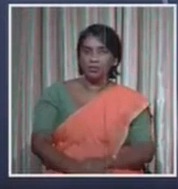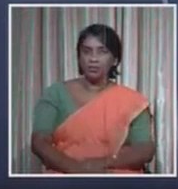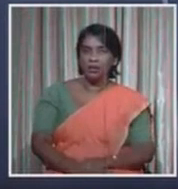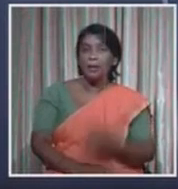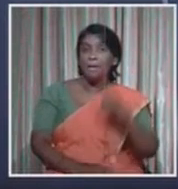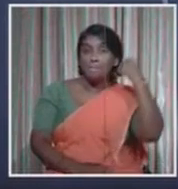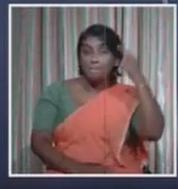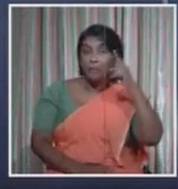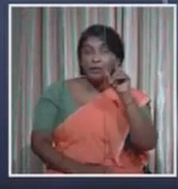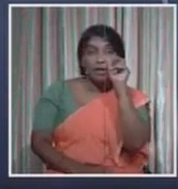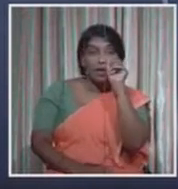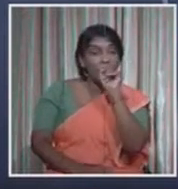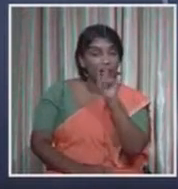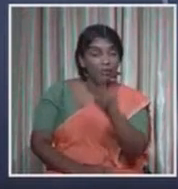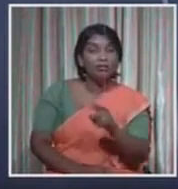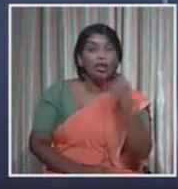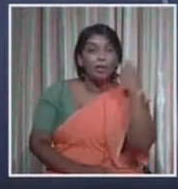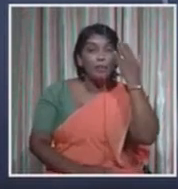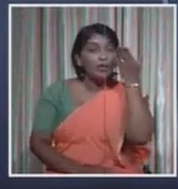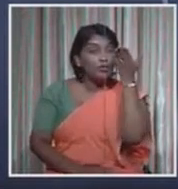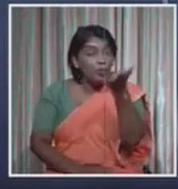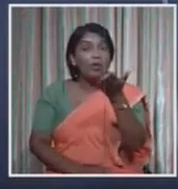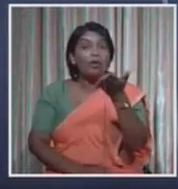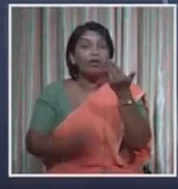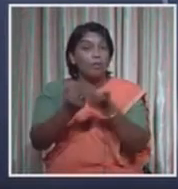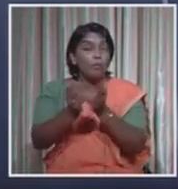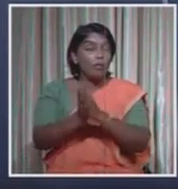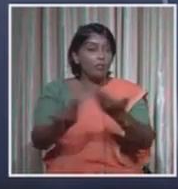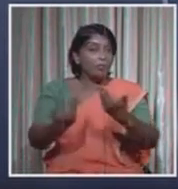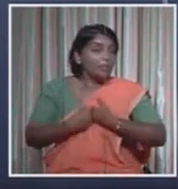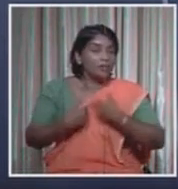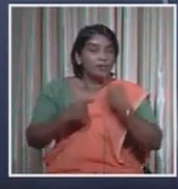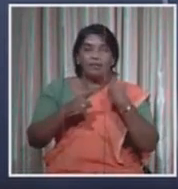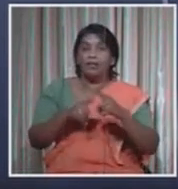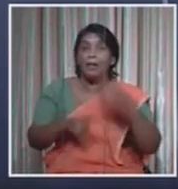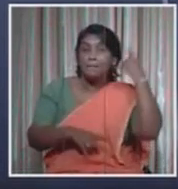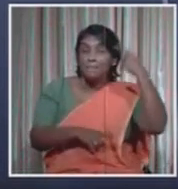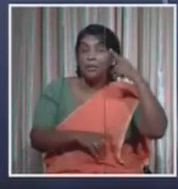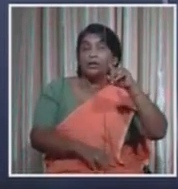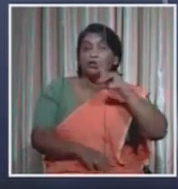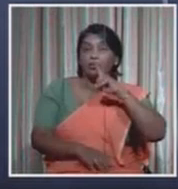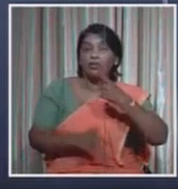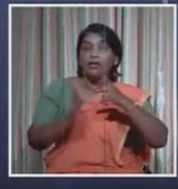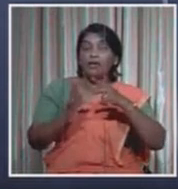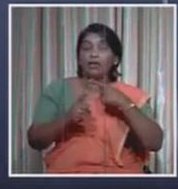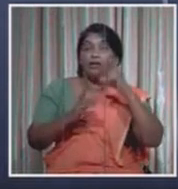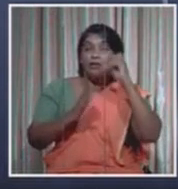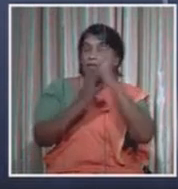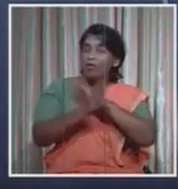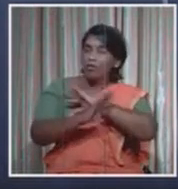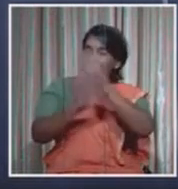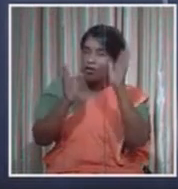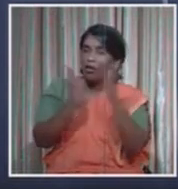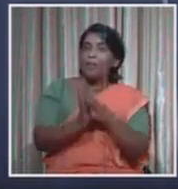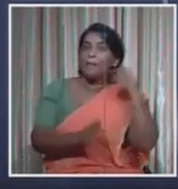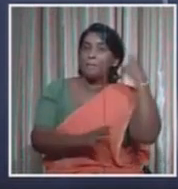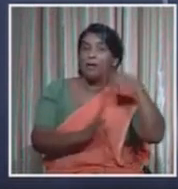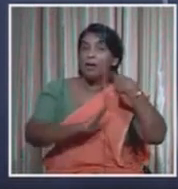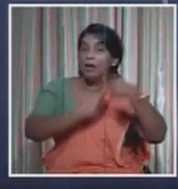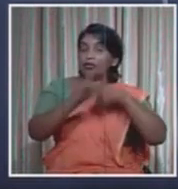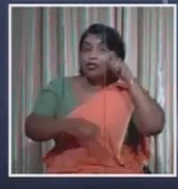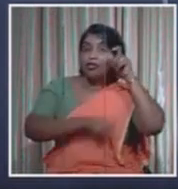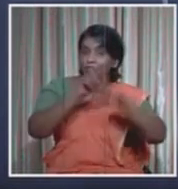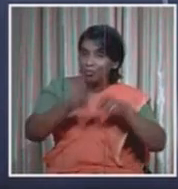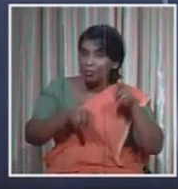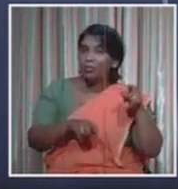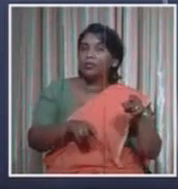පිස්සෝ කියනම මම කියන්නේ ඕගොල්ලෝ පිස්සෝ කියාගන්නේ ඔයාලට විතරක් නෙමෙයි. ඕගොල්ලෝ පිස්සෝ කියාගන්නේ මුළු ව්‍යවස්ථා දායකයටම, රටේ මීන